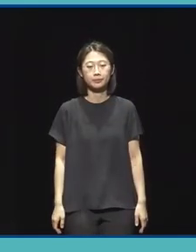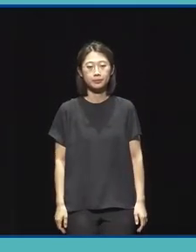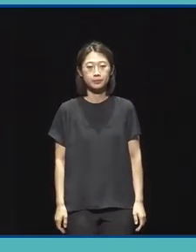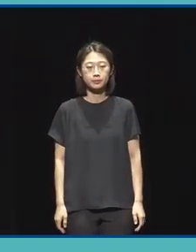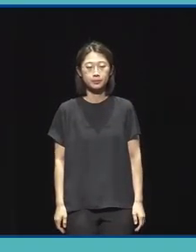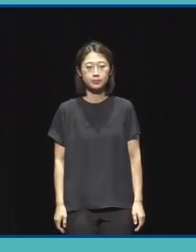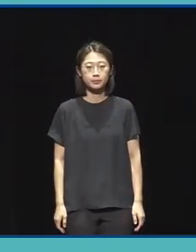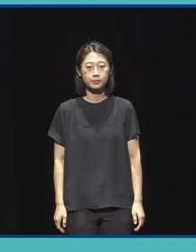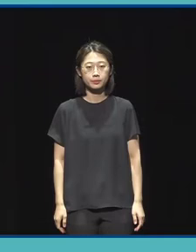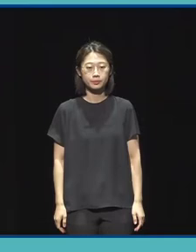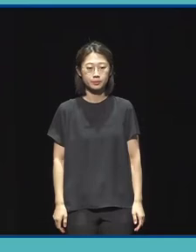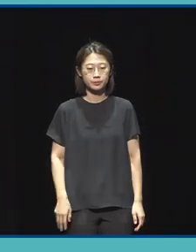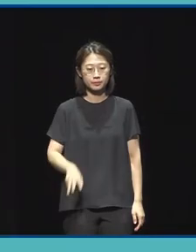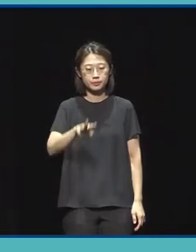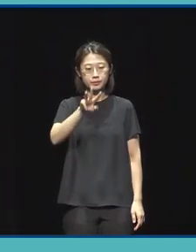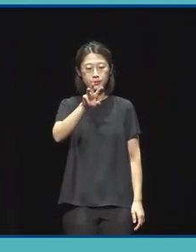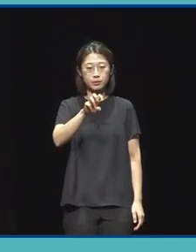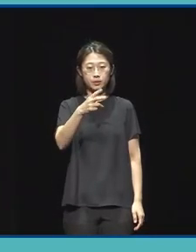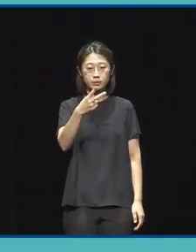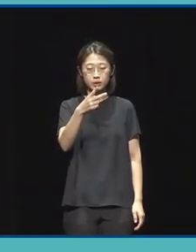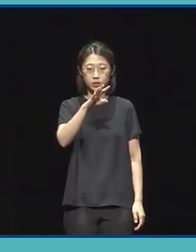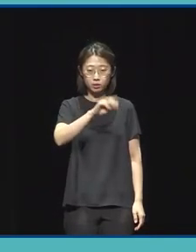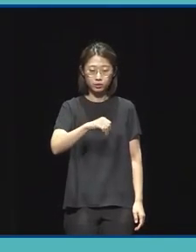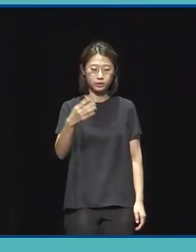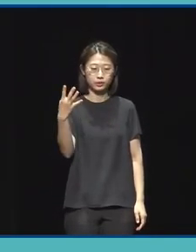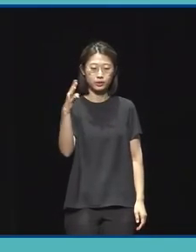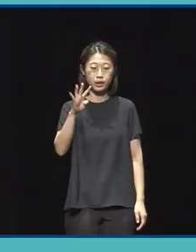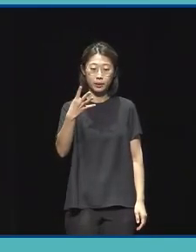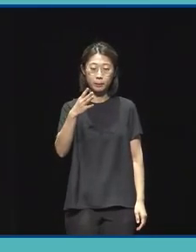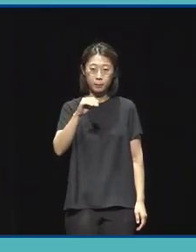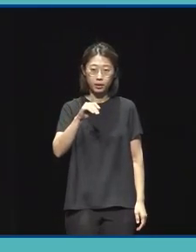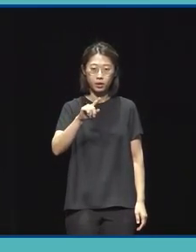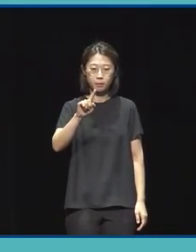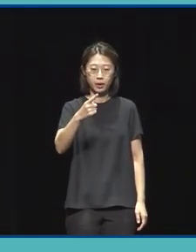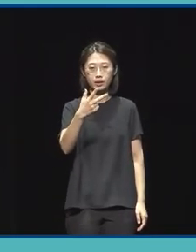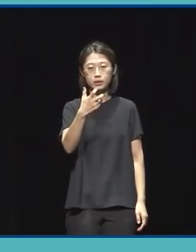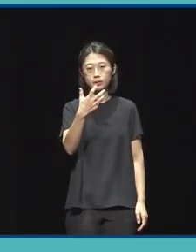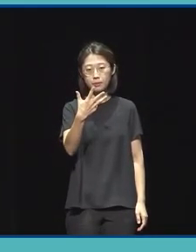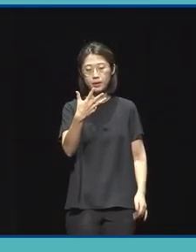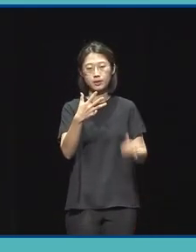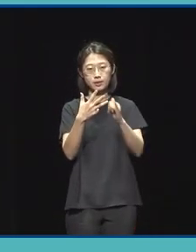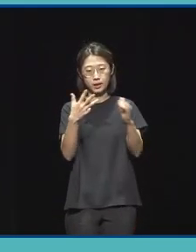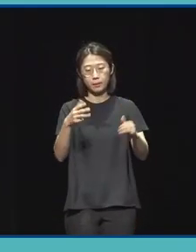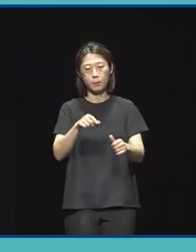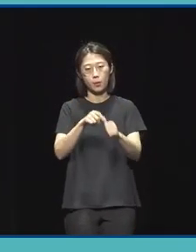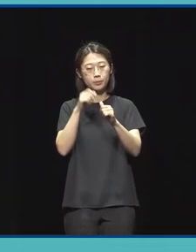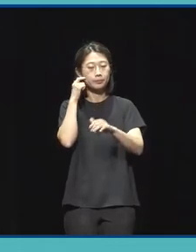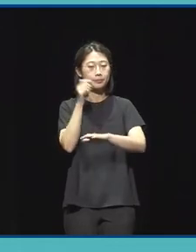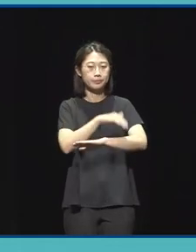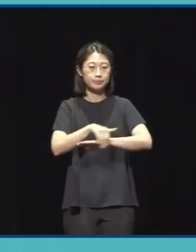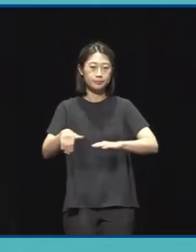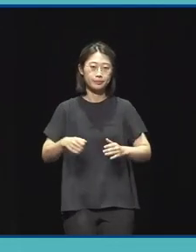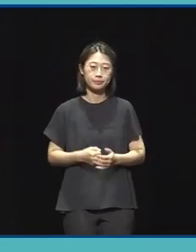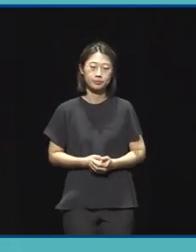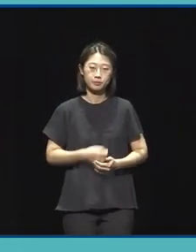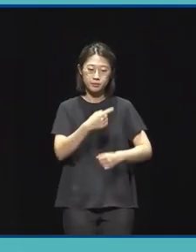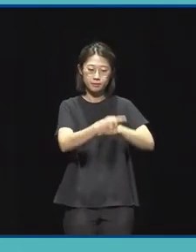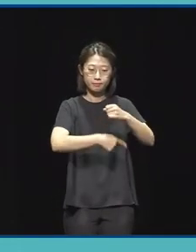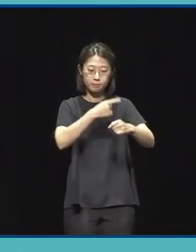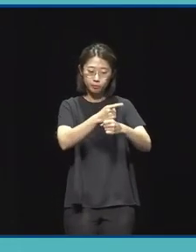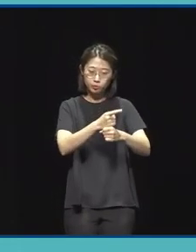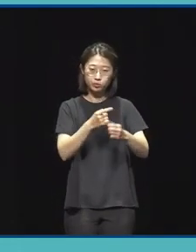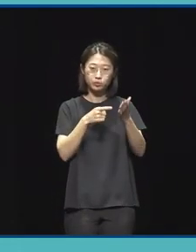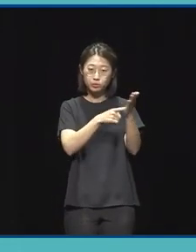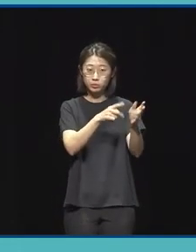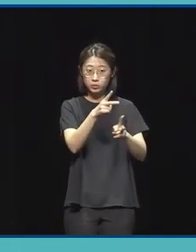총 사업비는 32억 400만 원으로 총 178명 선발할 예정입니다. 1개년 지원